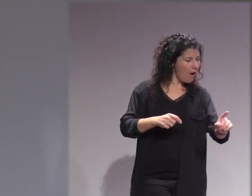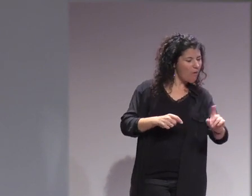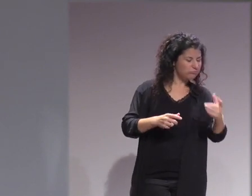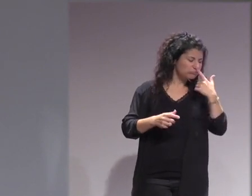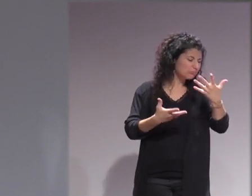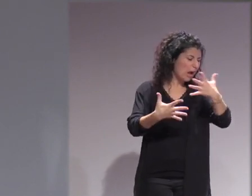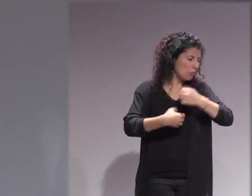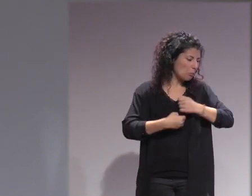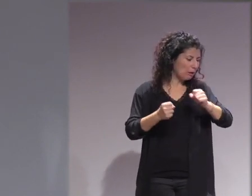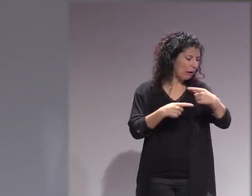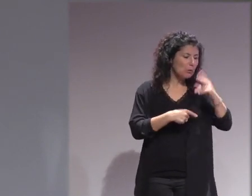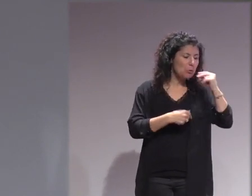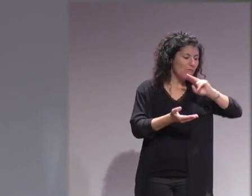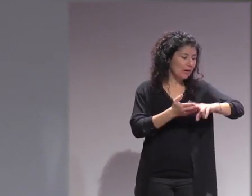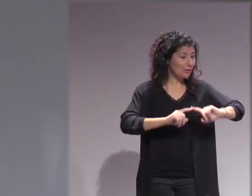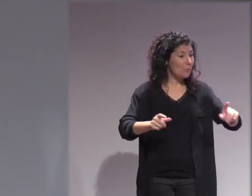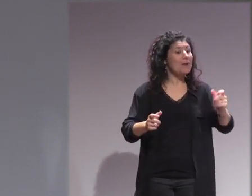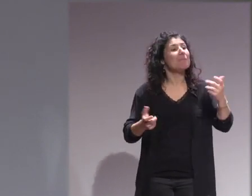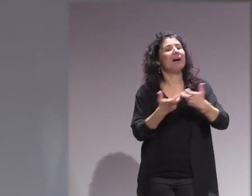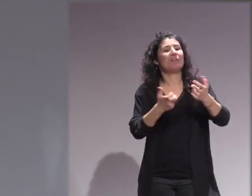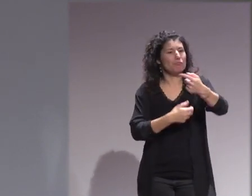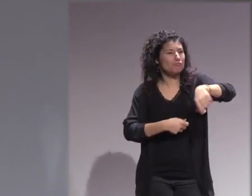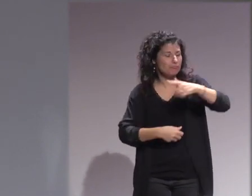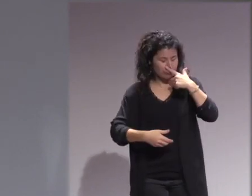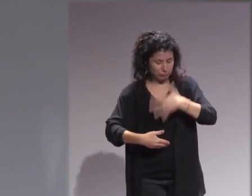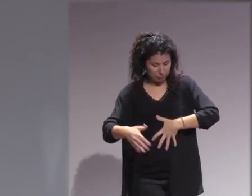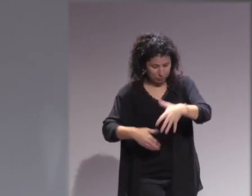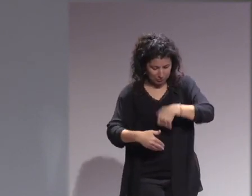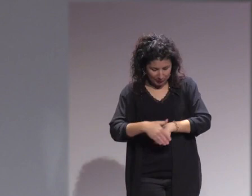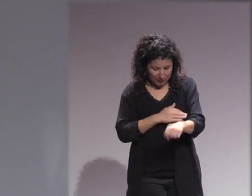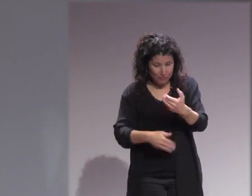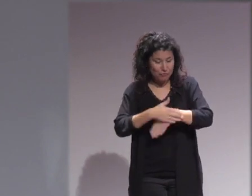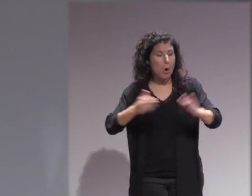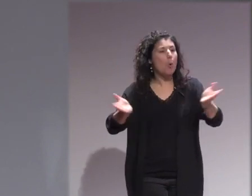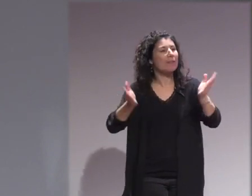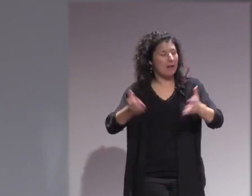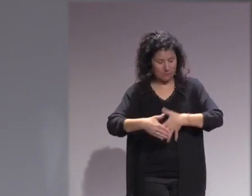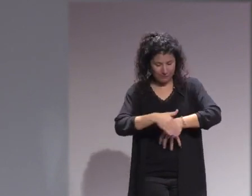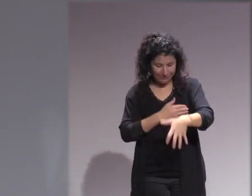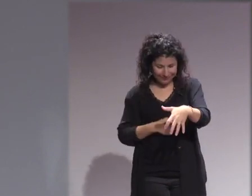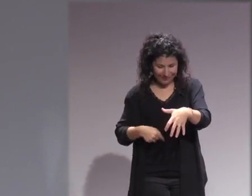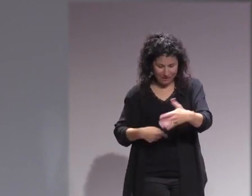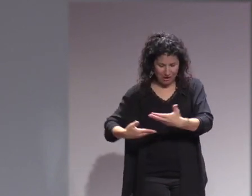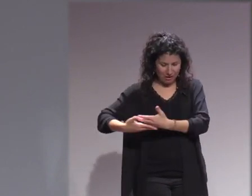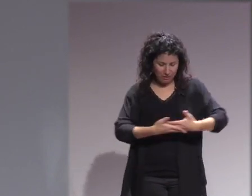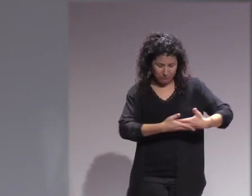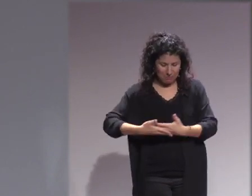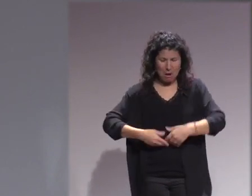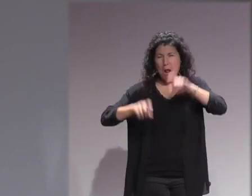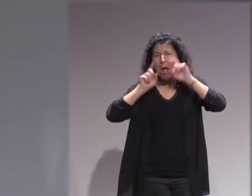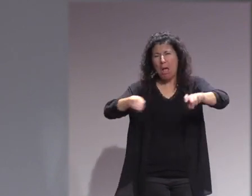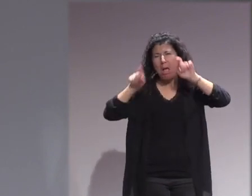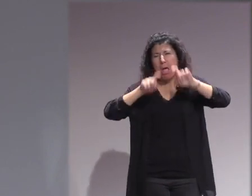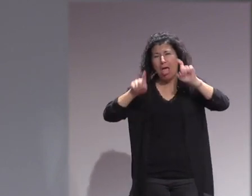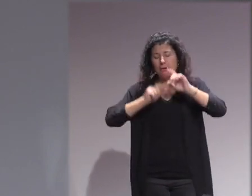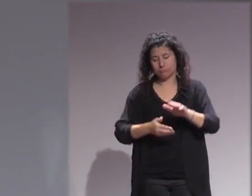choisir. Quand vous avez accouché à la maternité, que votre bébé, il pleure toutes les nuits, mais vous ne pouvez pas le ramener, en fait. Il n'y a que dans l'adoption que ça, c'est une